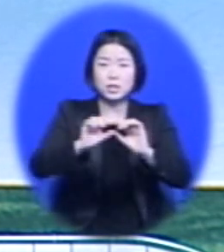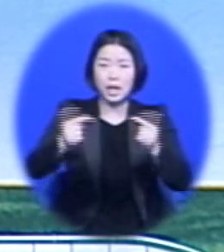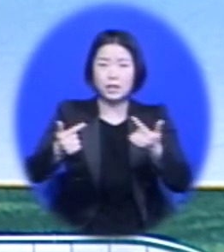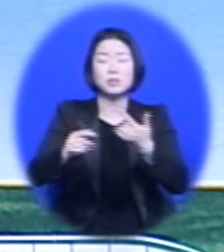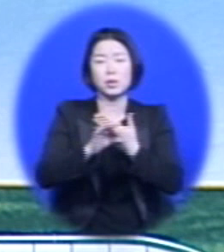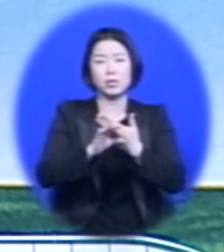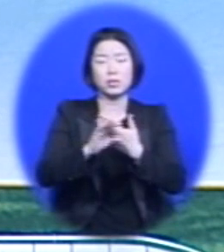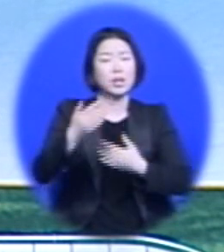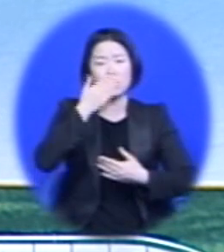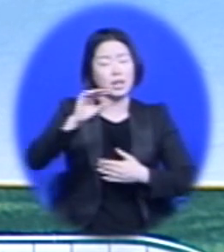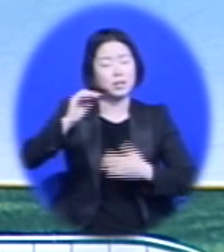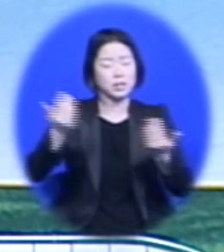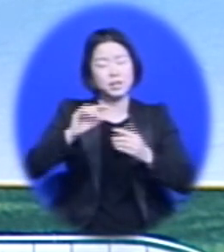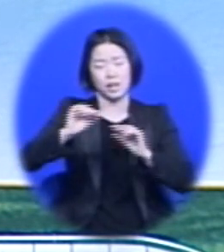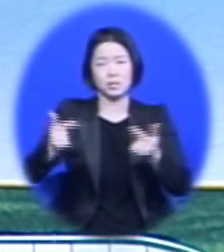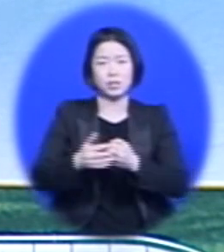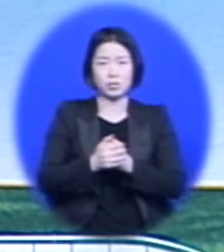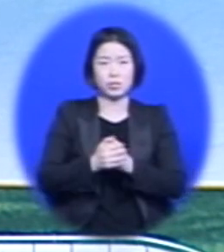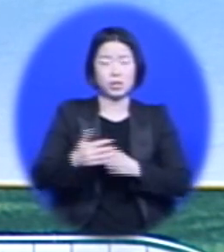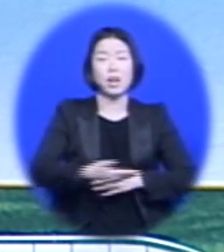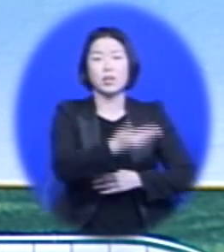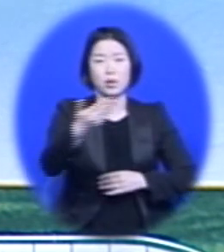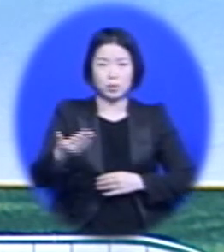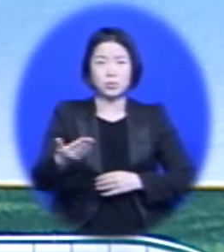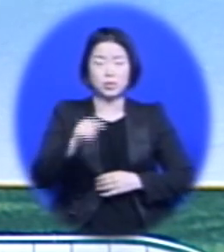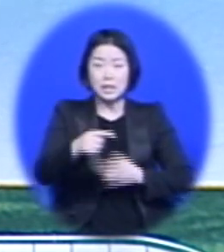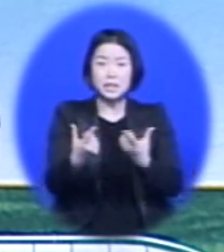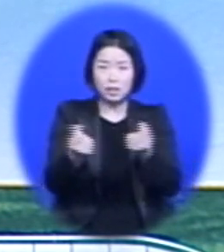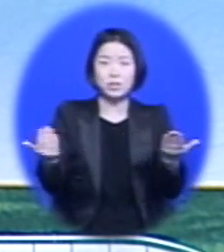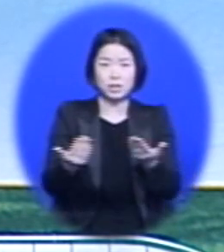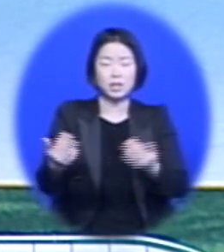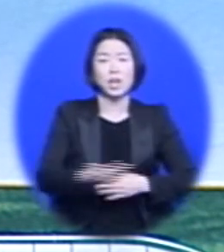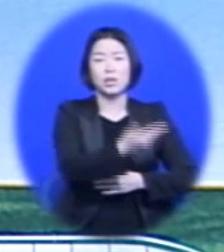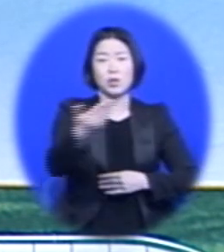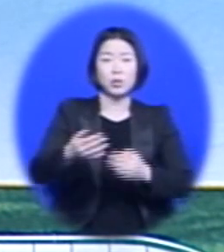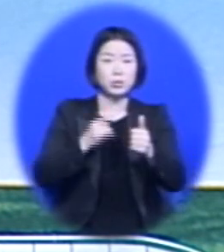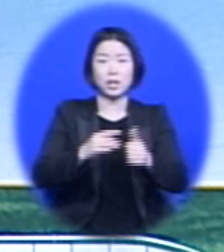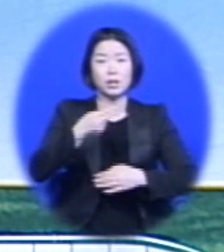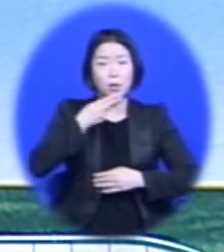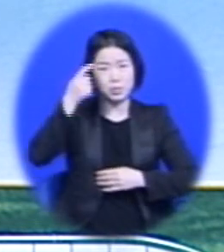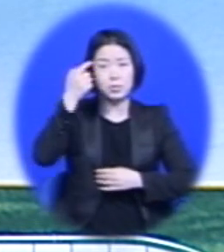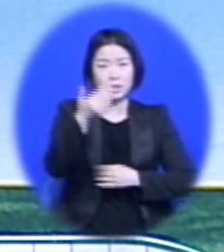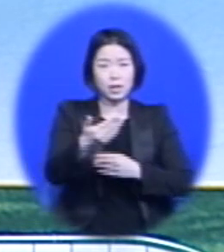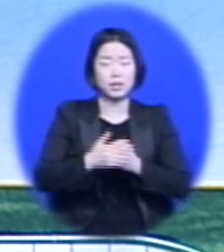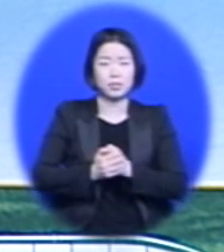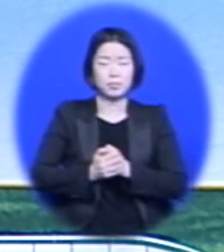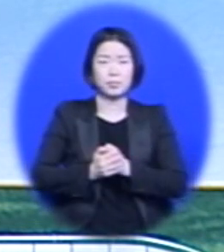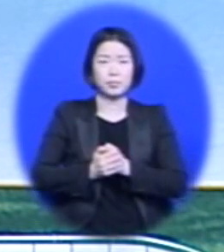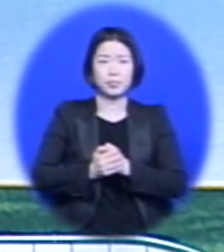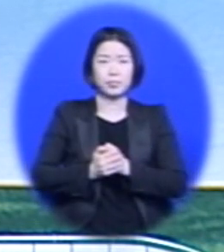없는 일이에요. 여러분, 이런 일이 여러분에게는 없으십니까?